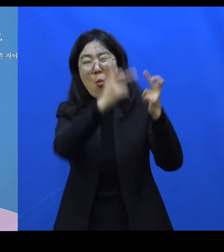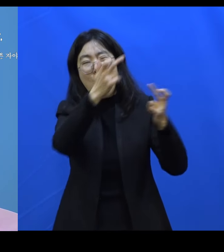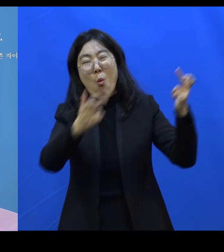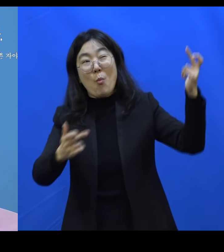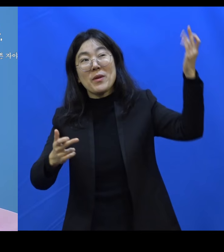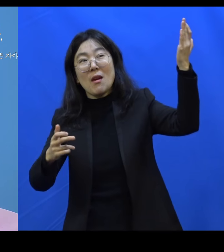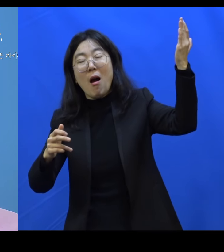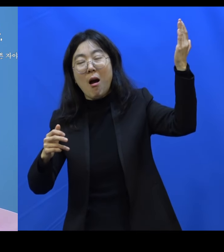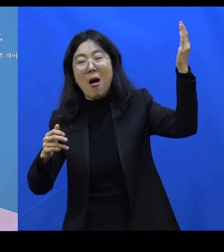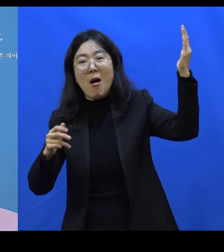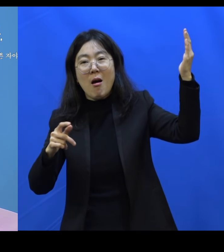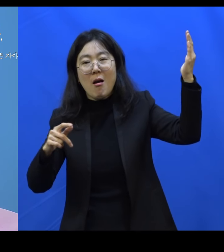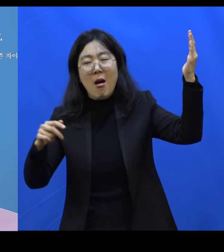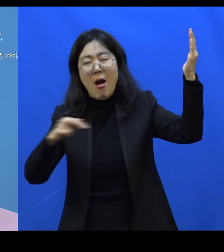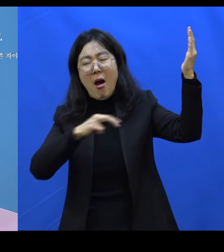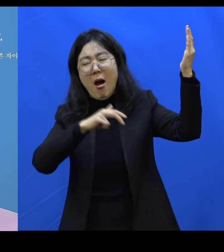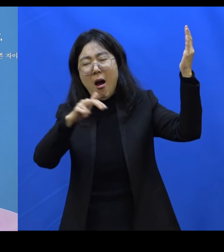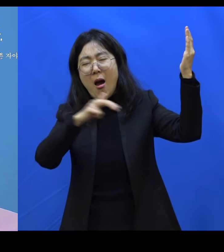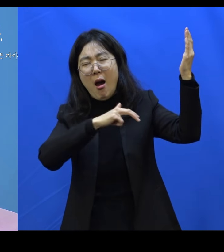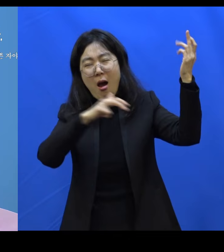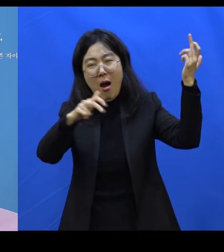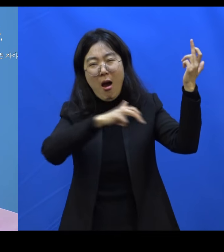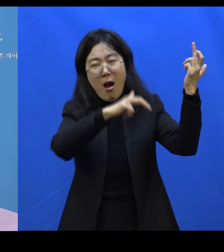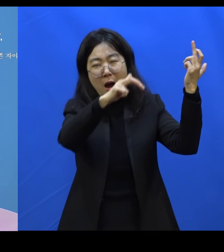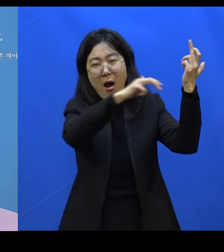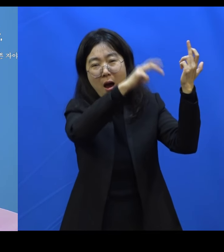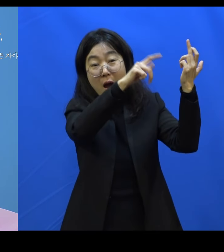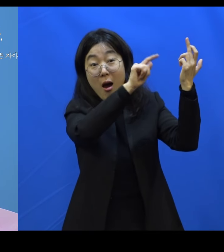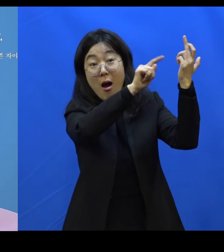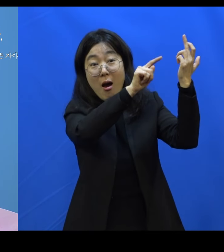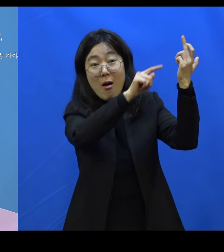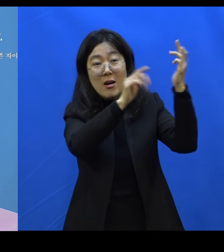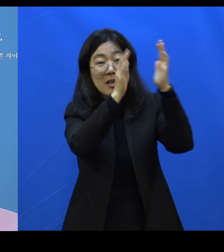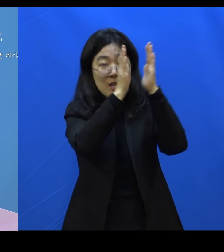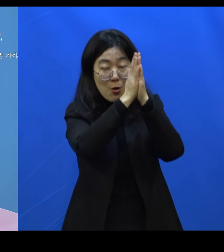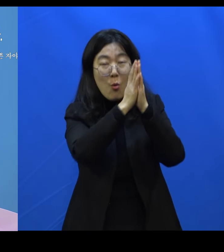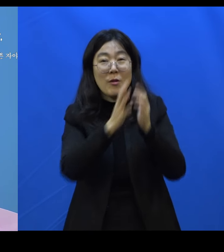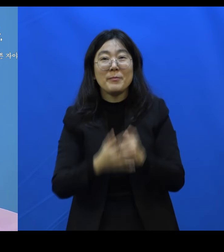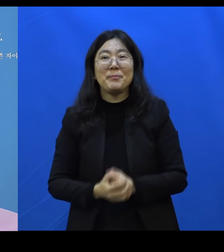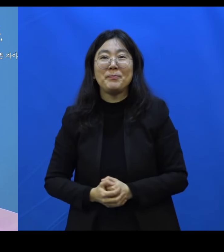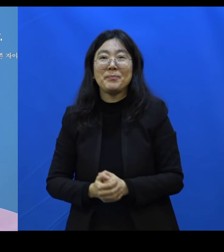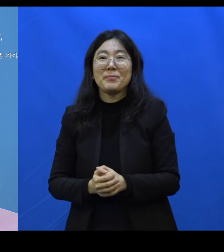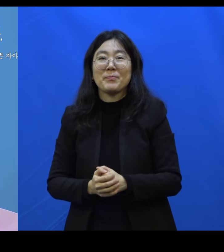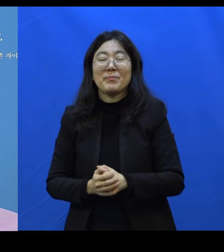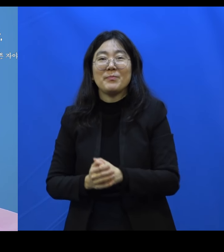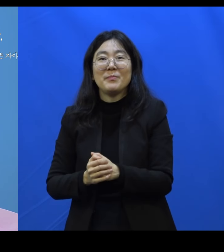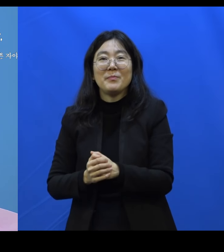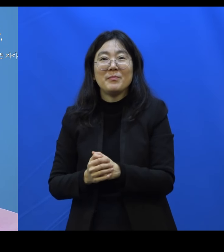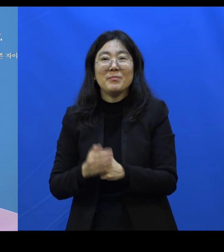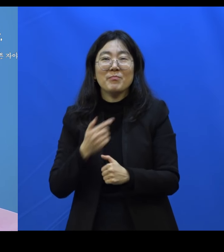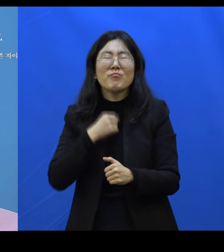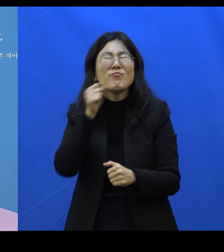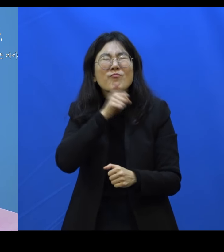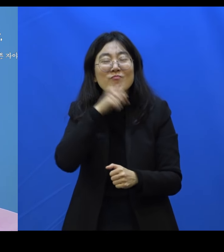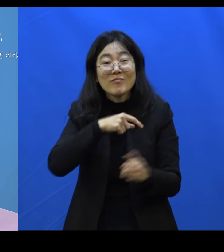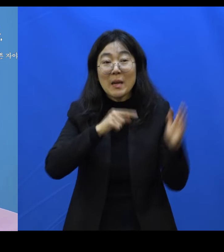높이에요. 굉장히 가파라에 올라가는데, 지금도 있는데, 꼭 언제 한번 가보려고 그러는데,